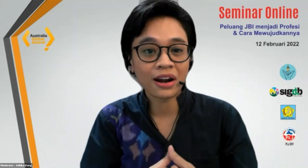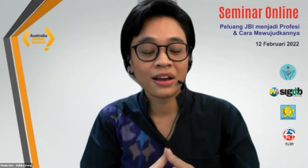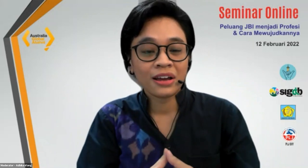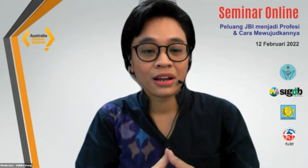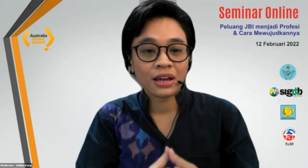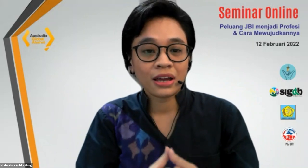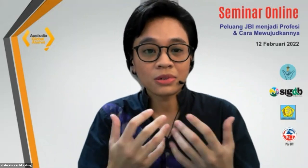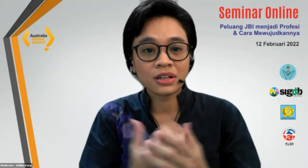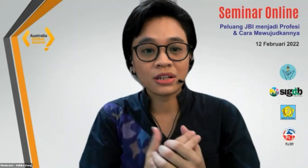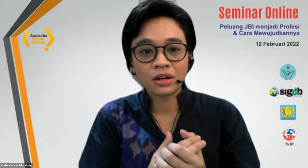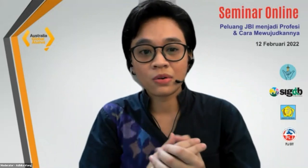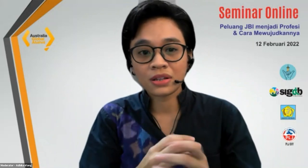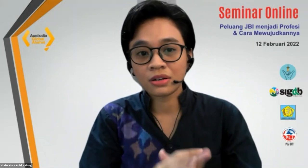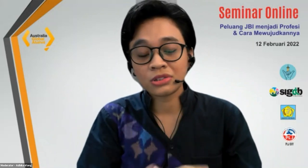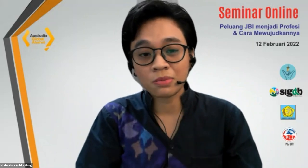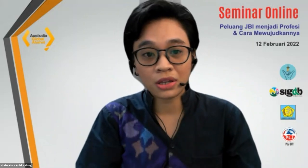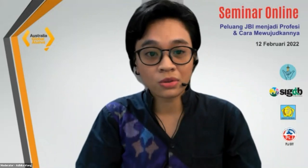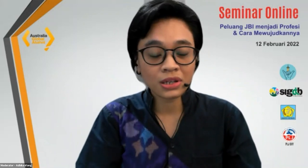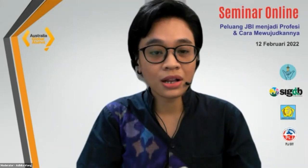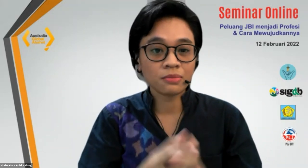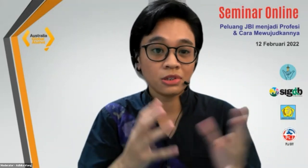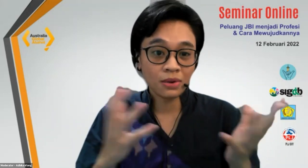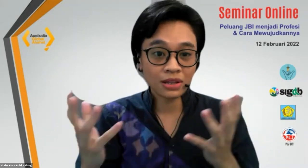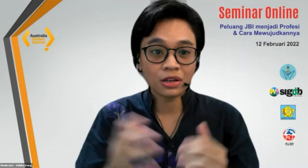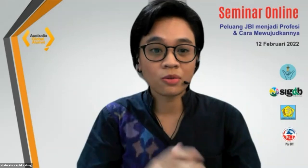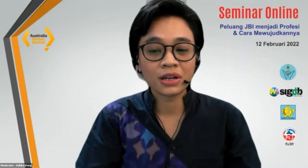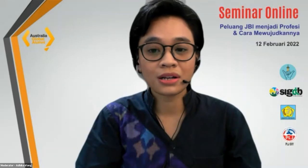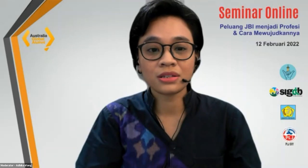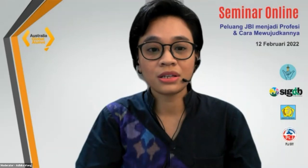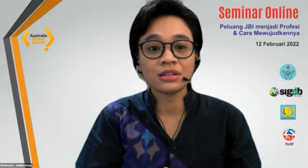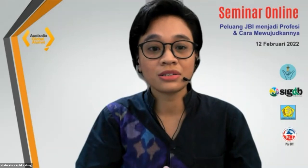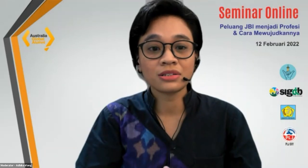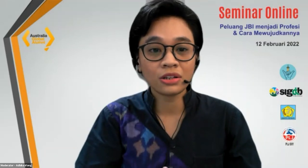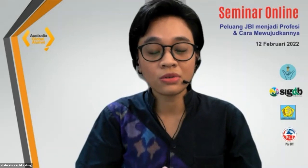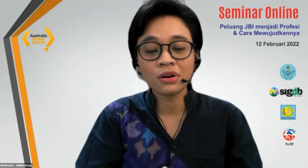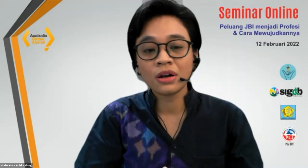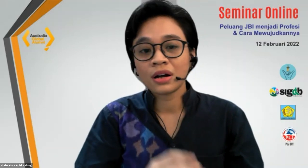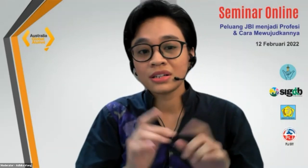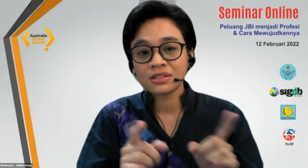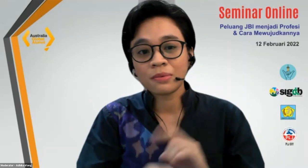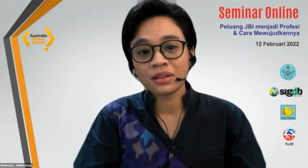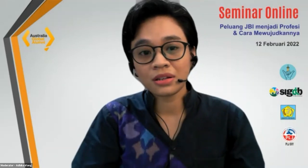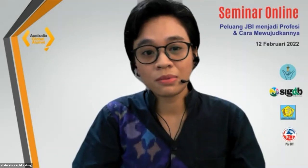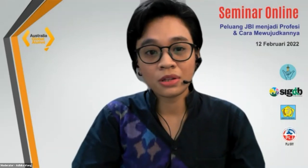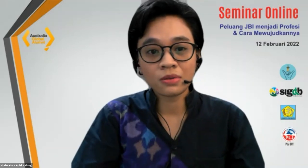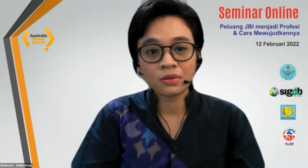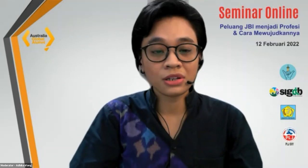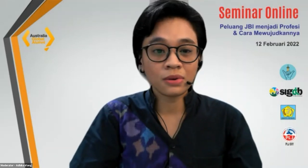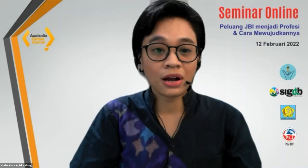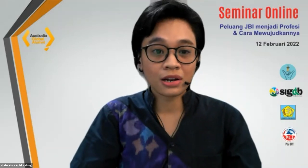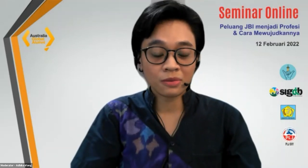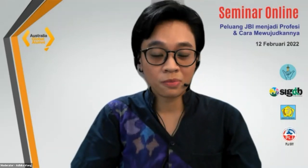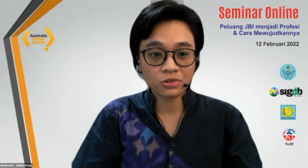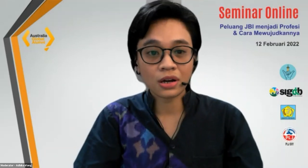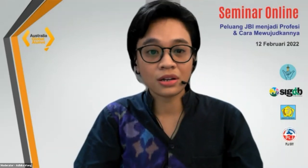GB dengar nah ini menjadi kekuatan GB itu di dalam menjembatani komunikasi dan Selain itu kerjasama antara GB tuli